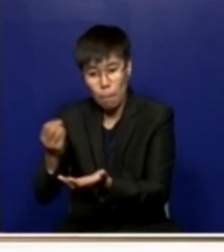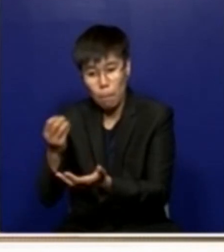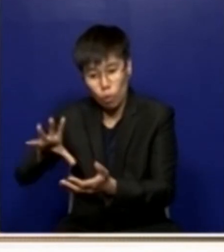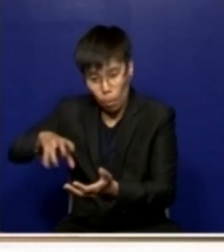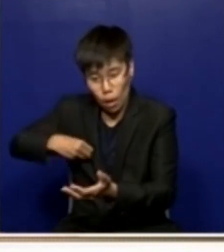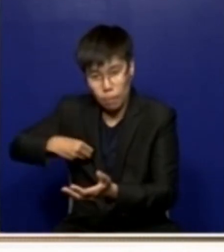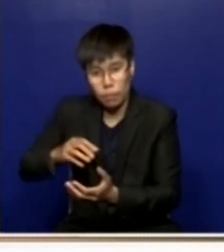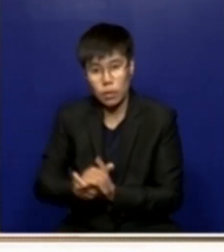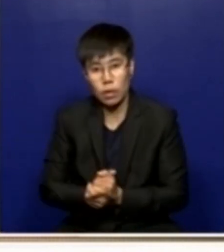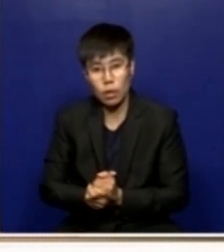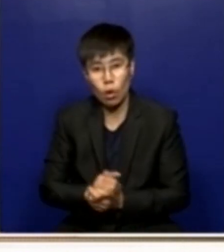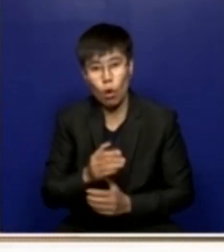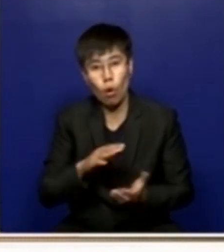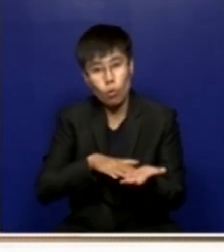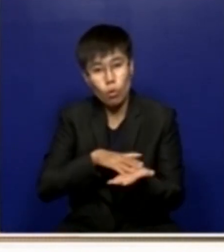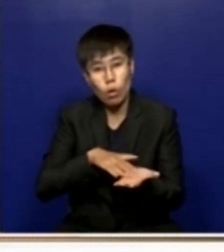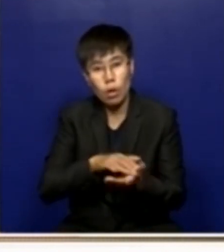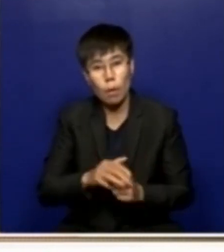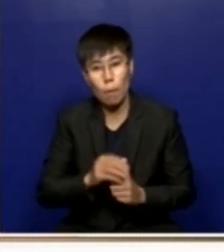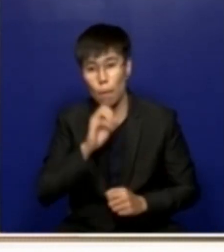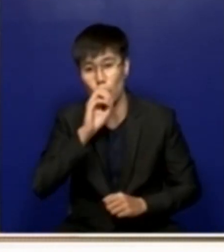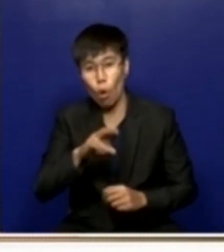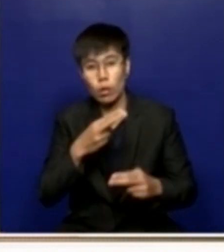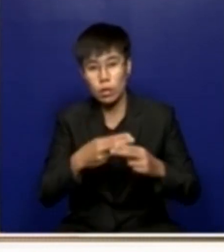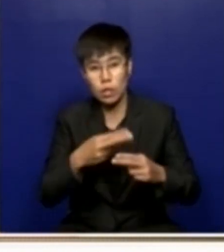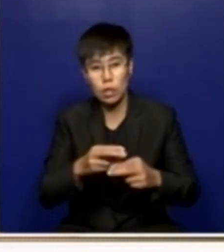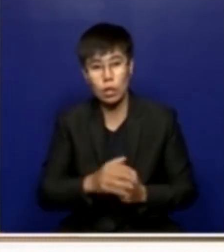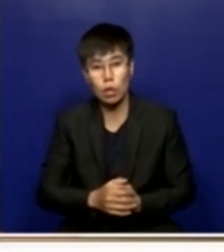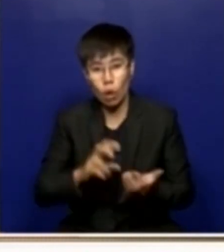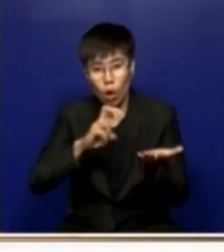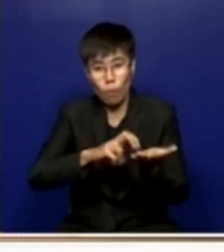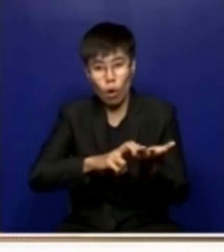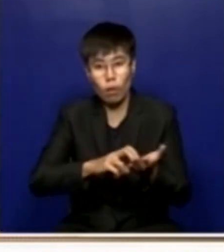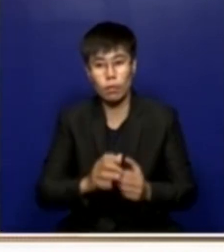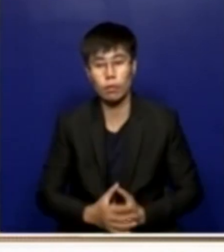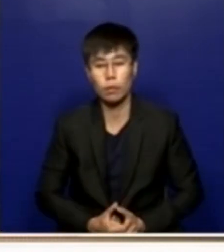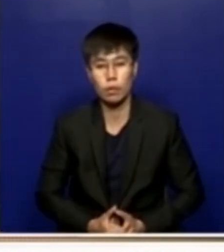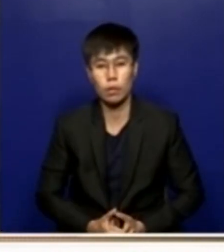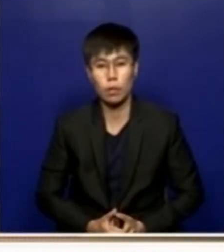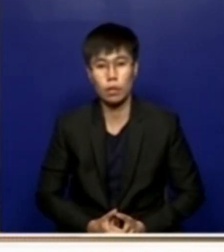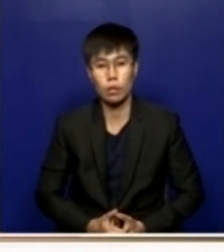องค์ประชุมครับโดยกันขานชื่อเลยทั้งเหนือใต้ครับของผู้รับรองครับอ่ะ